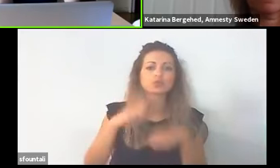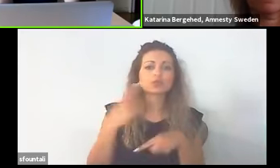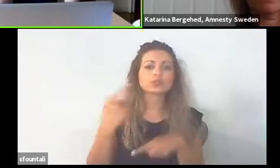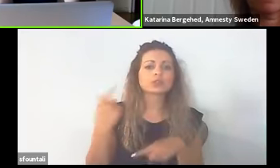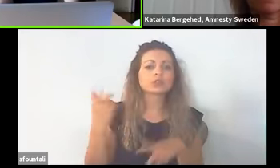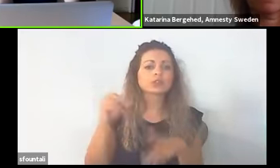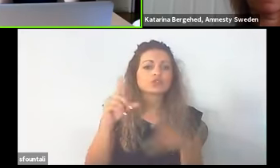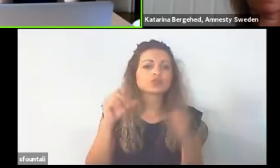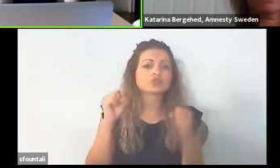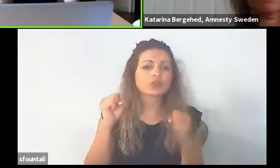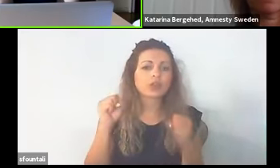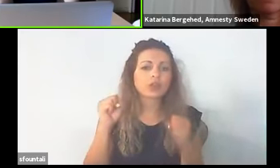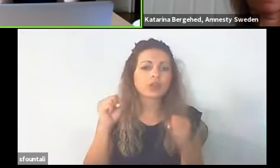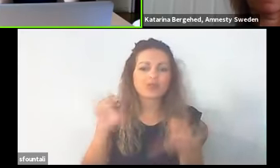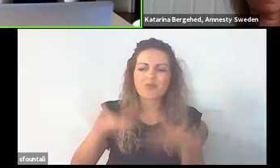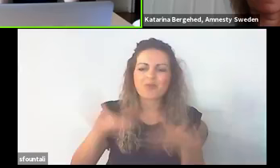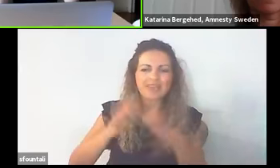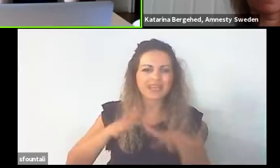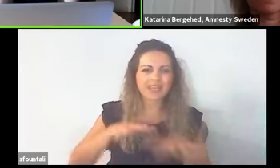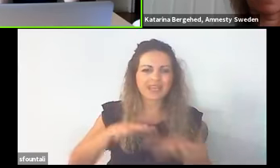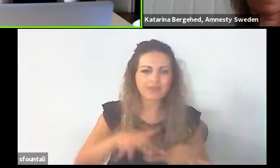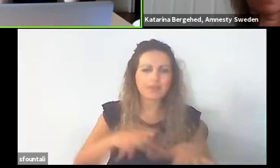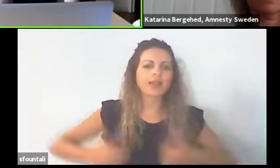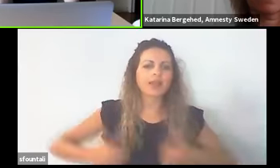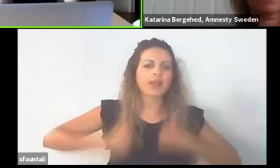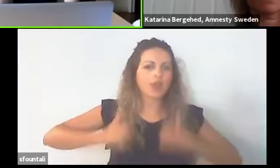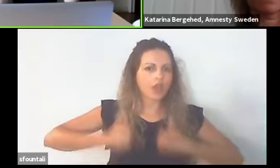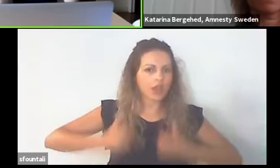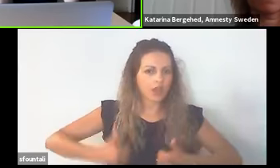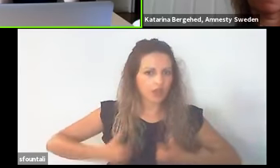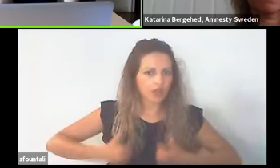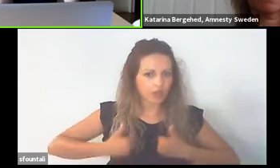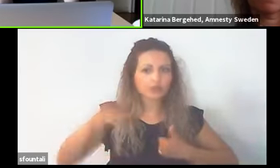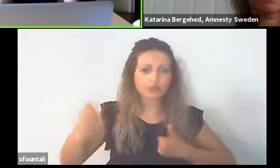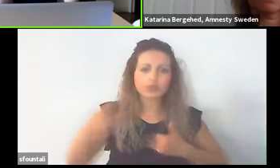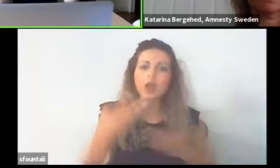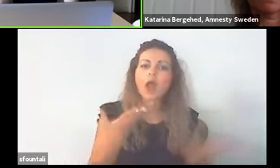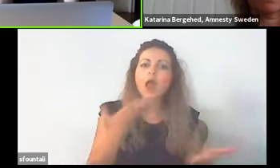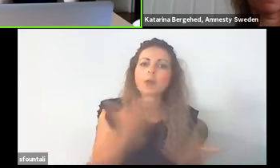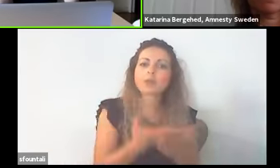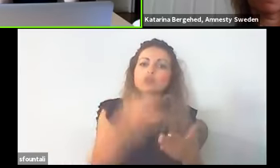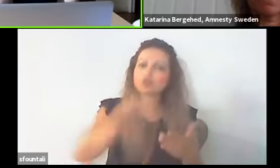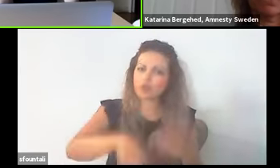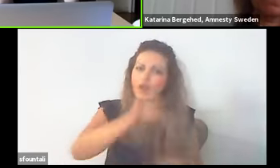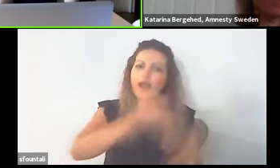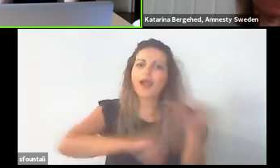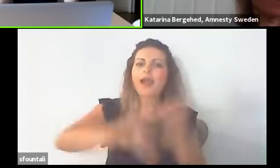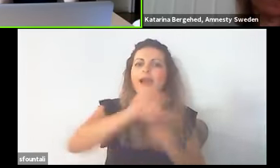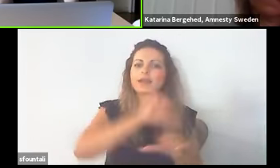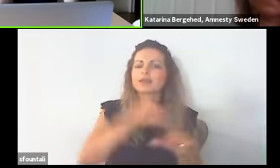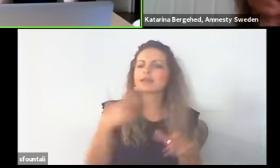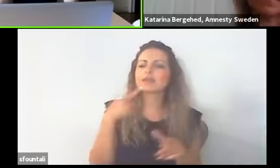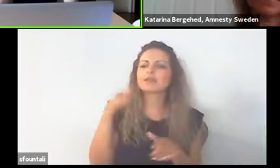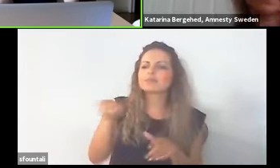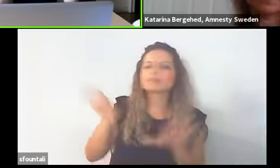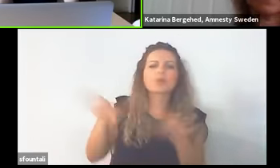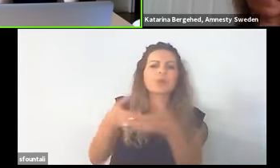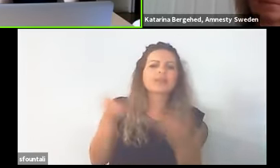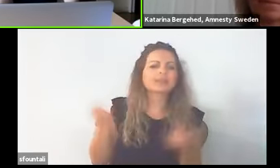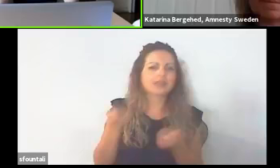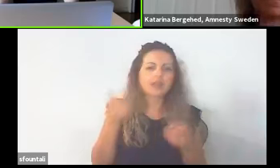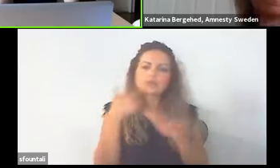κίνημα νεολαίας το οποίο απαιτεί πλέον αλλαγή και πιέζει τους πολιτικούς και τους ανθρώπους που